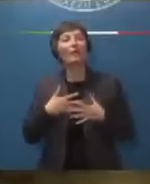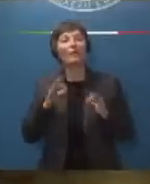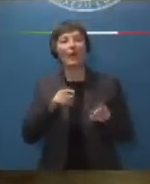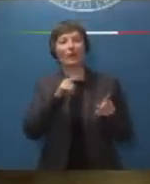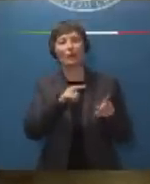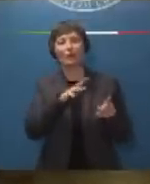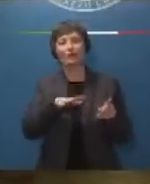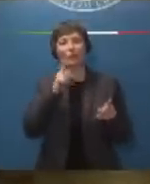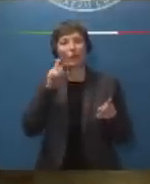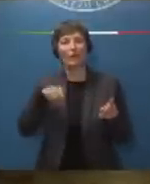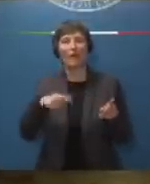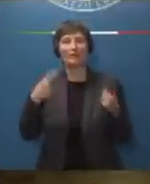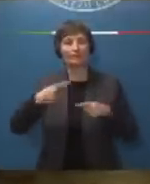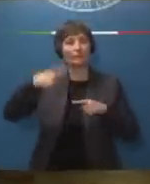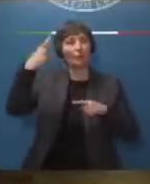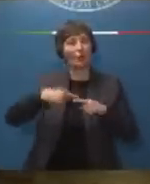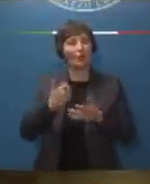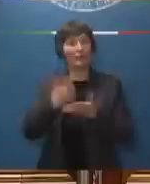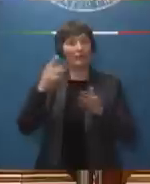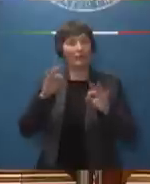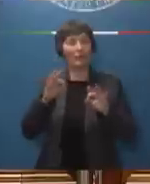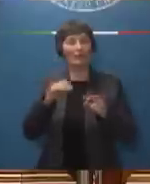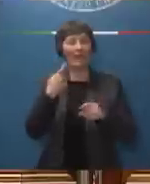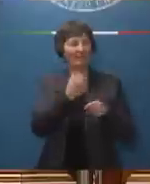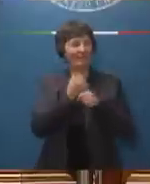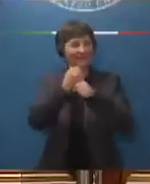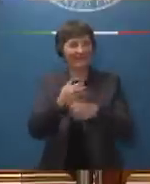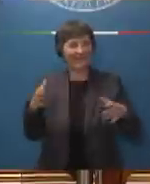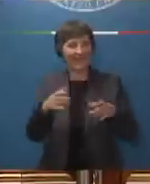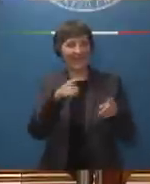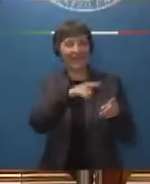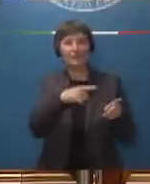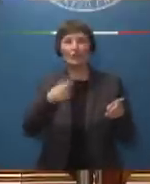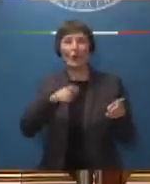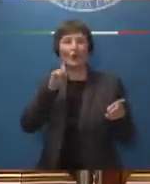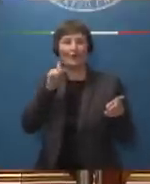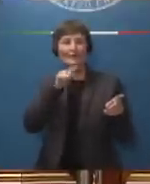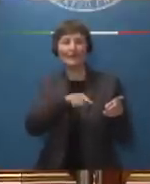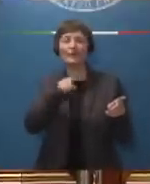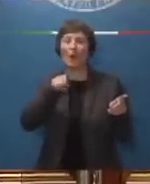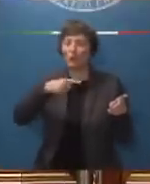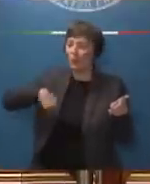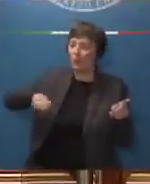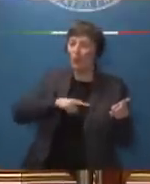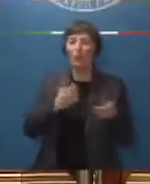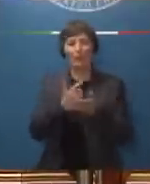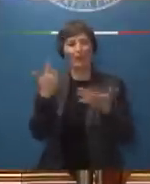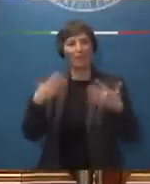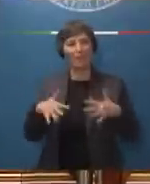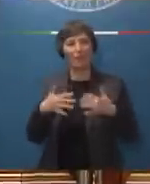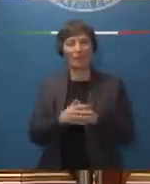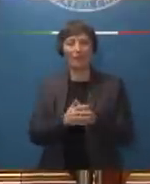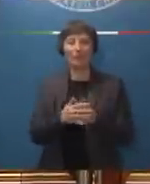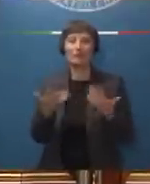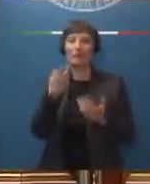importante per questa delegazione per il presidente zelinski ma anche per noi e quindi siamo qui per